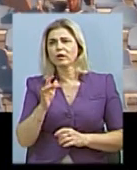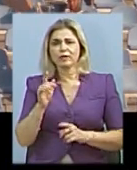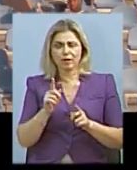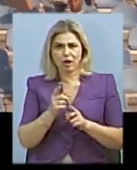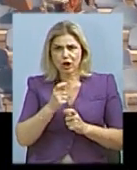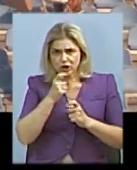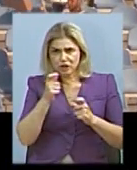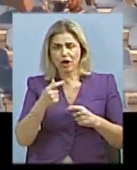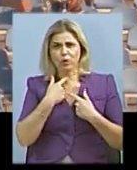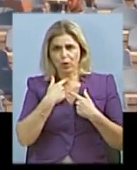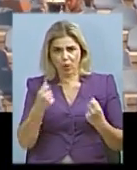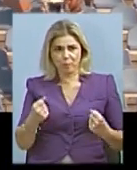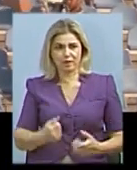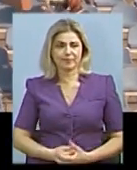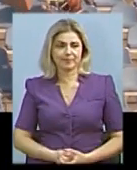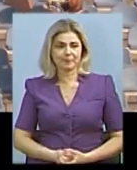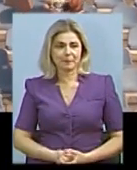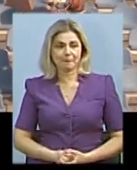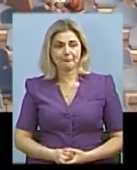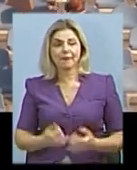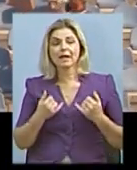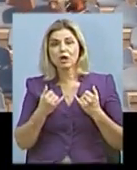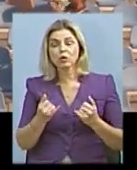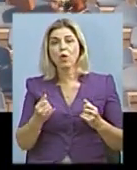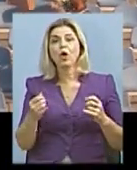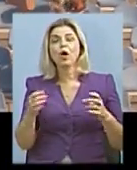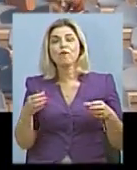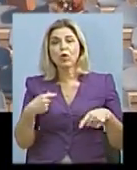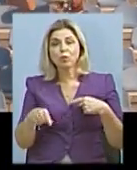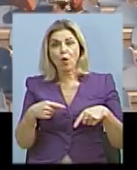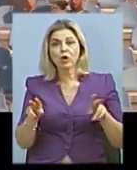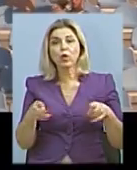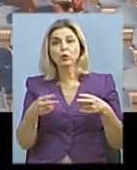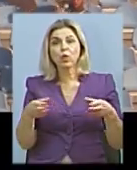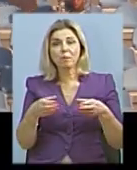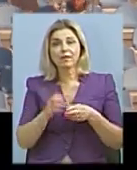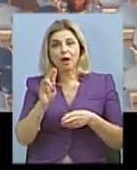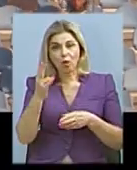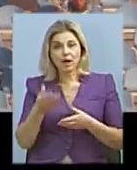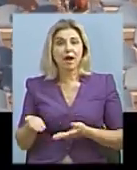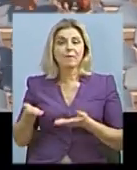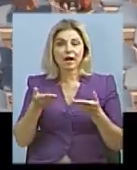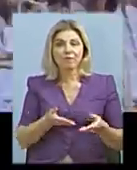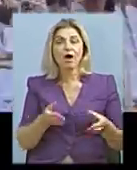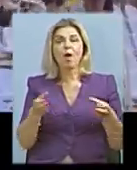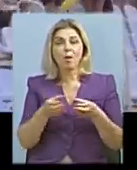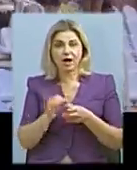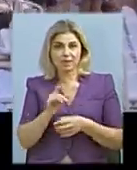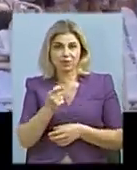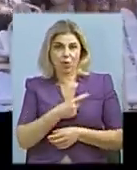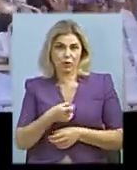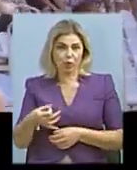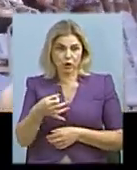Команда «Футбольний клуб Миколаїв» приймає команду «Футбольний клуб Балкани». Люди